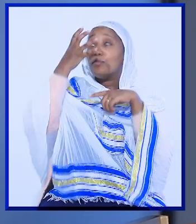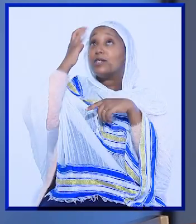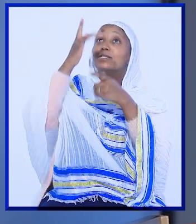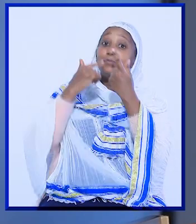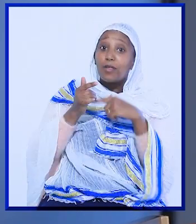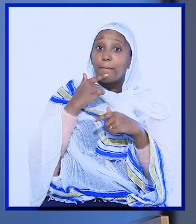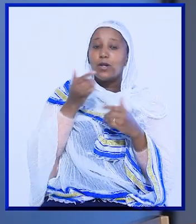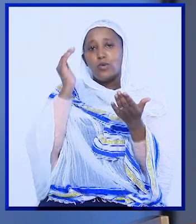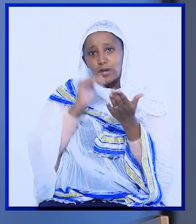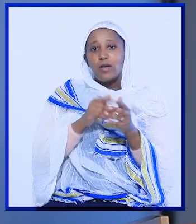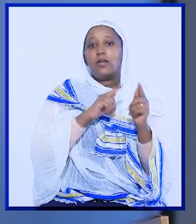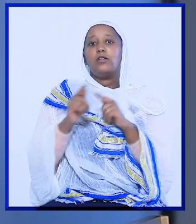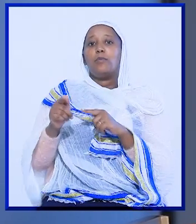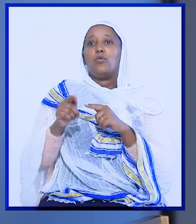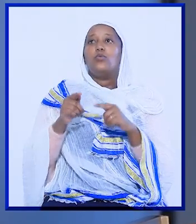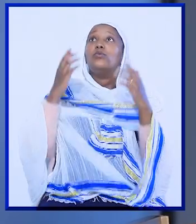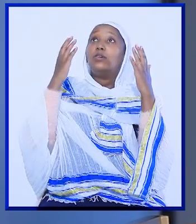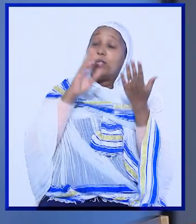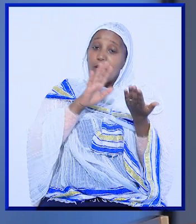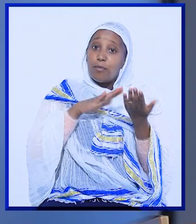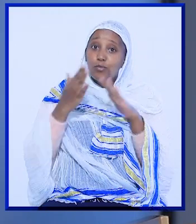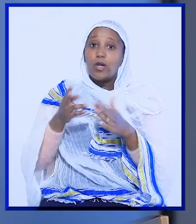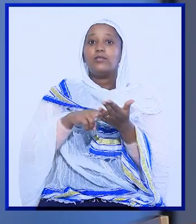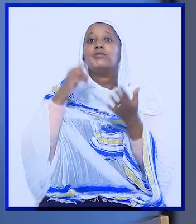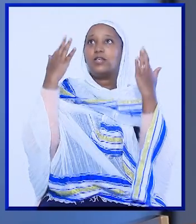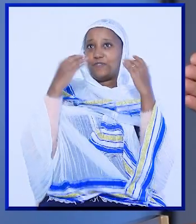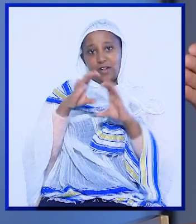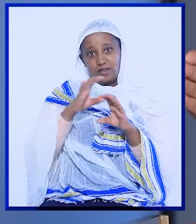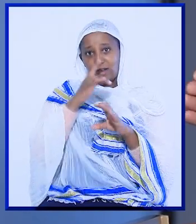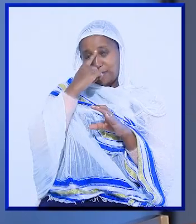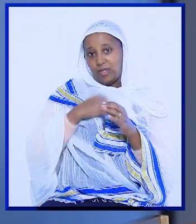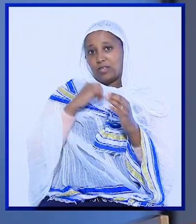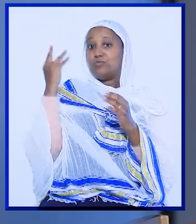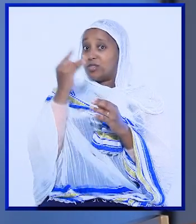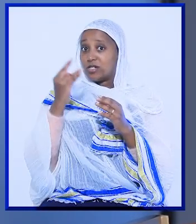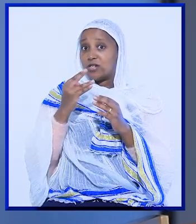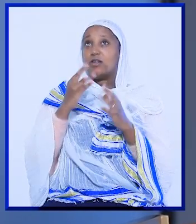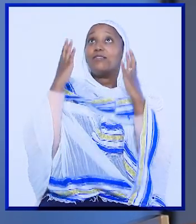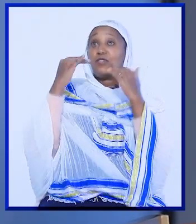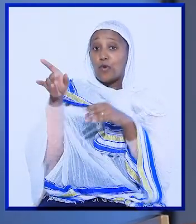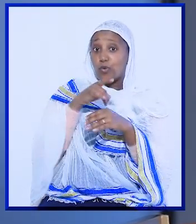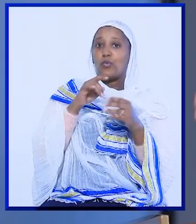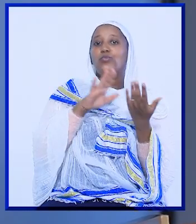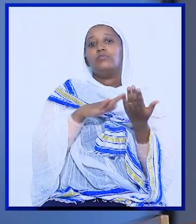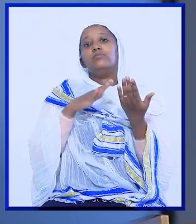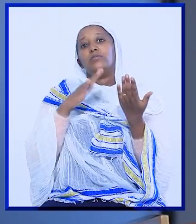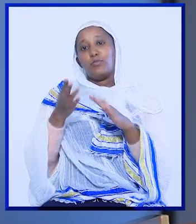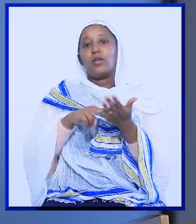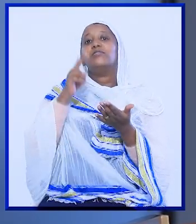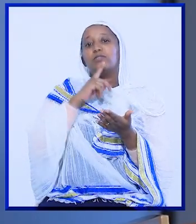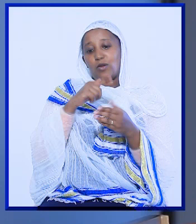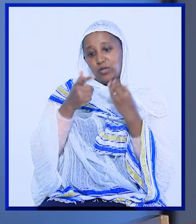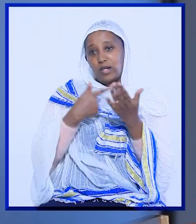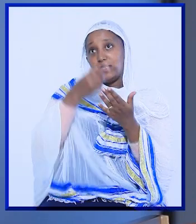አባታችን ሆይ በሰማያት የምትኖር መንግስት ትምጣ ነው የምንለው። እንደገና ደግሞ ወንሴፎ ትንሣኤ ሙታን፣ የእምነታችን ምስክርነት ጉልላት የሆነው